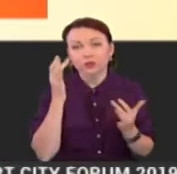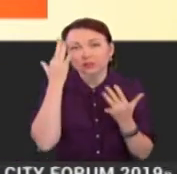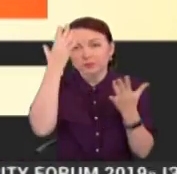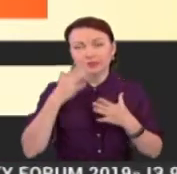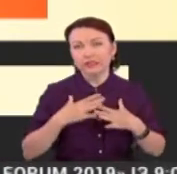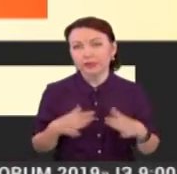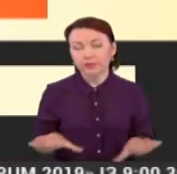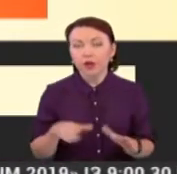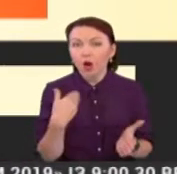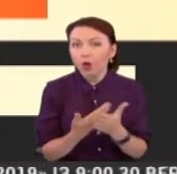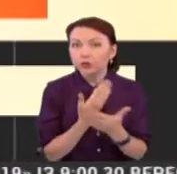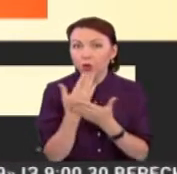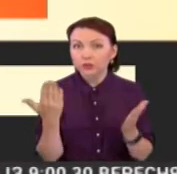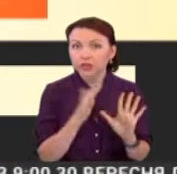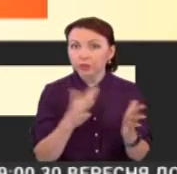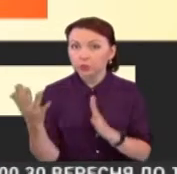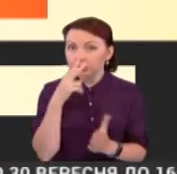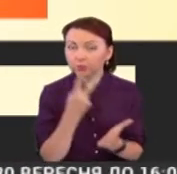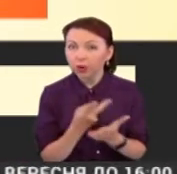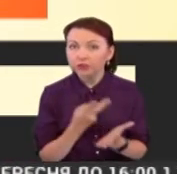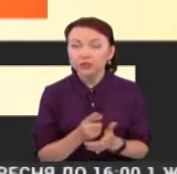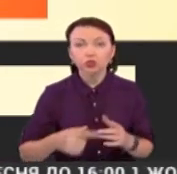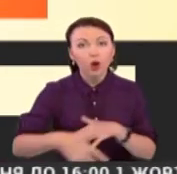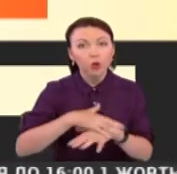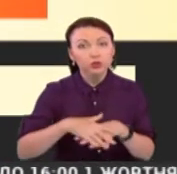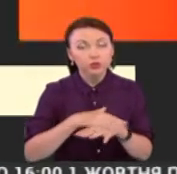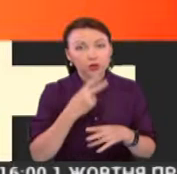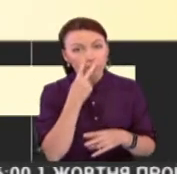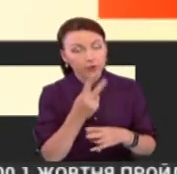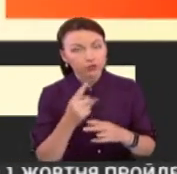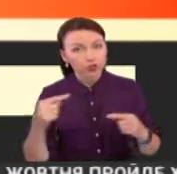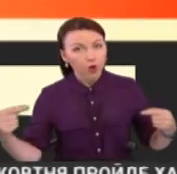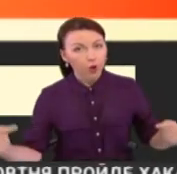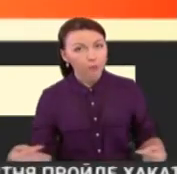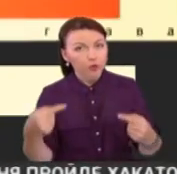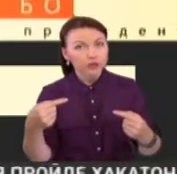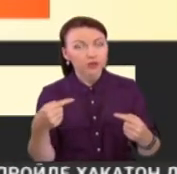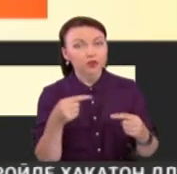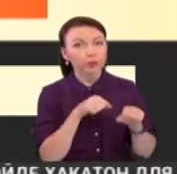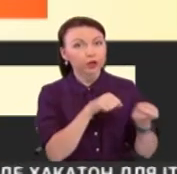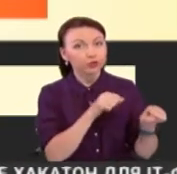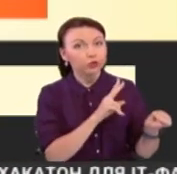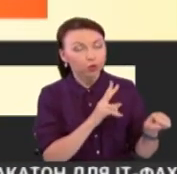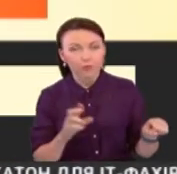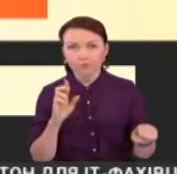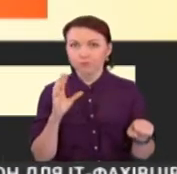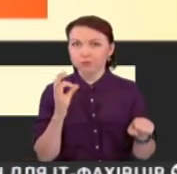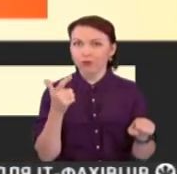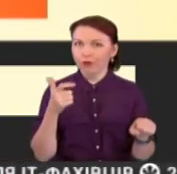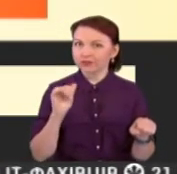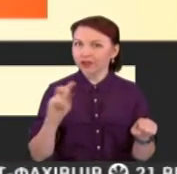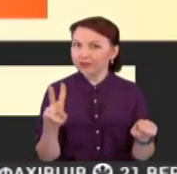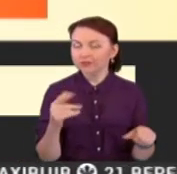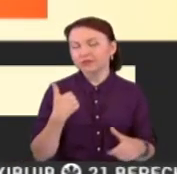замислювався, але ось останні події показали, що аудиторія бачить опонентом саме Кличка Богдана. Я вважаю, що